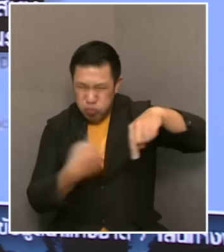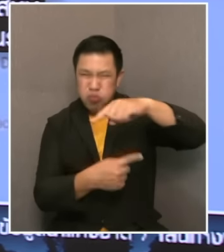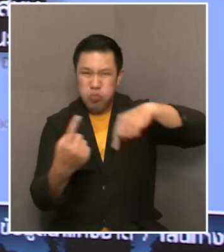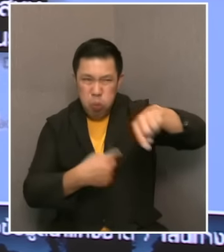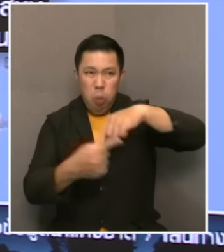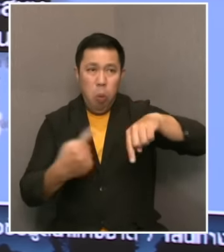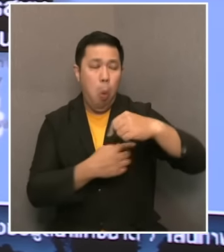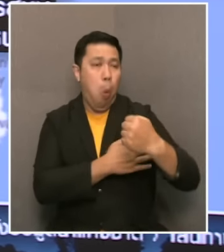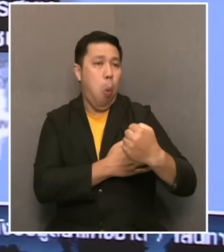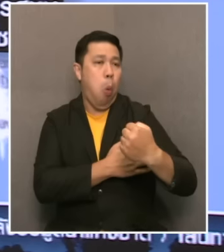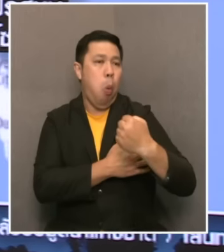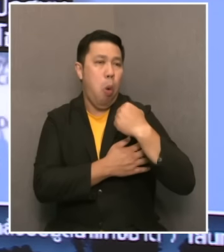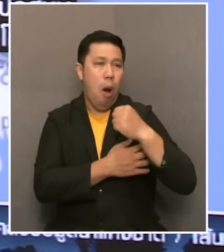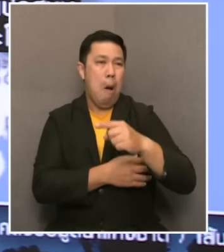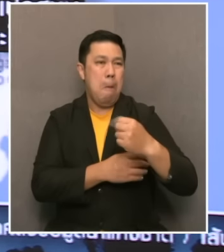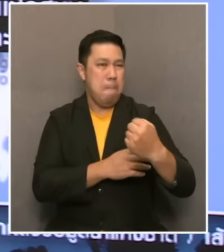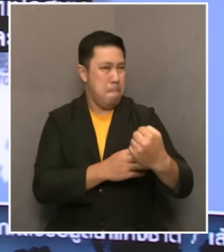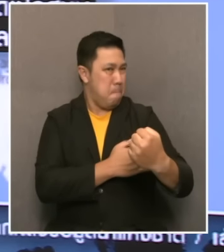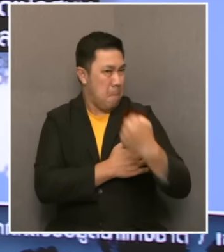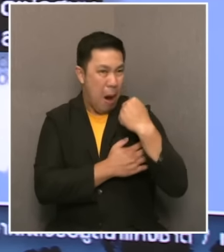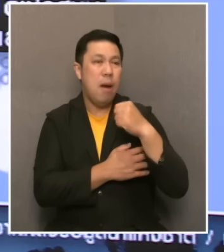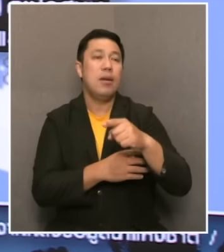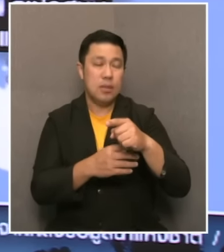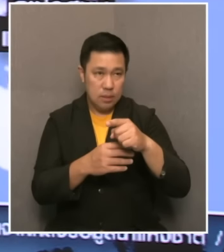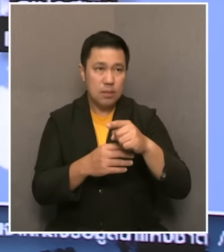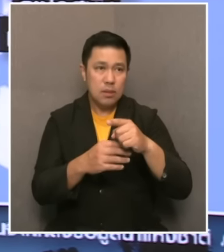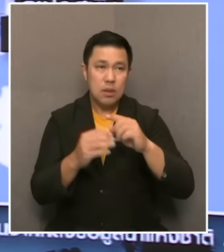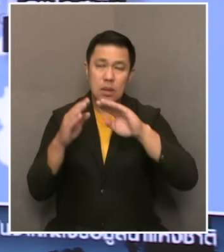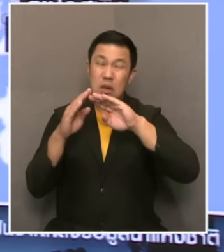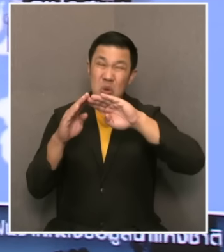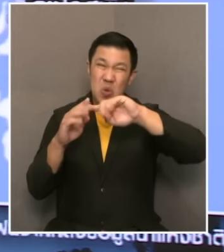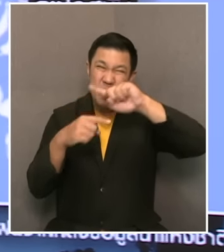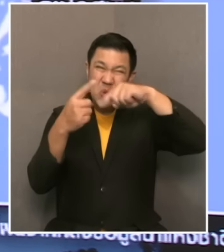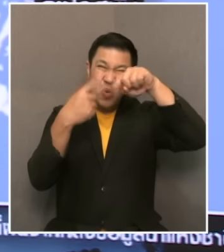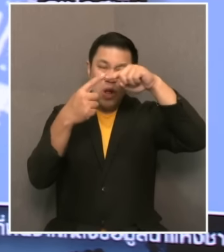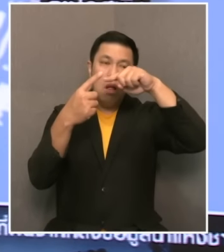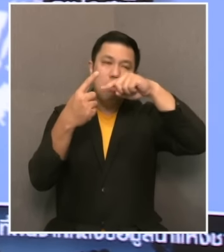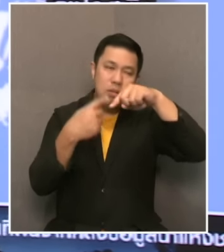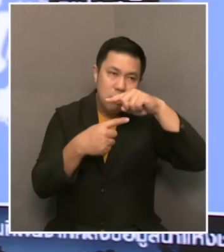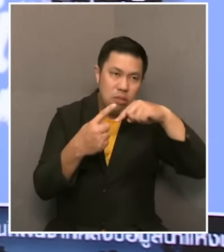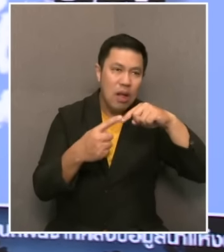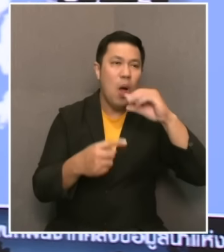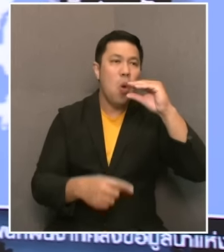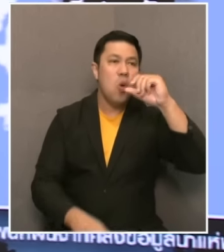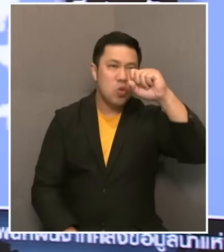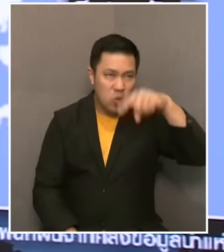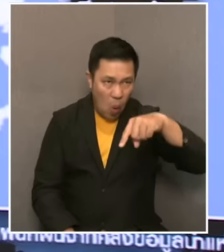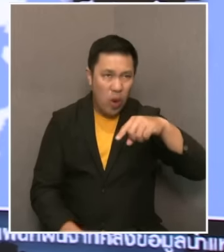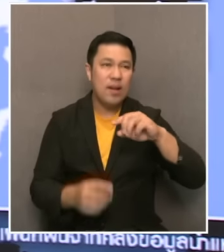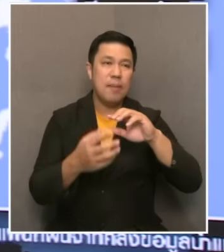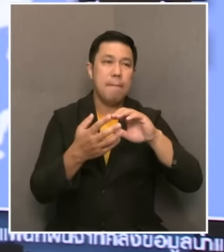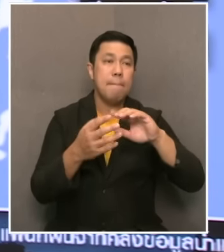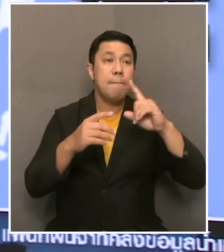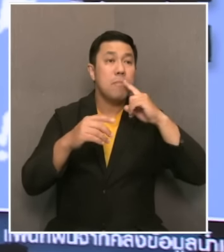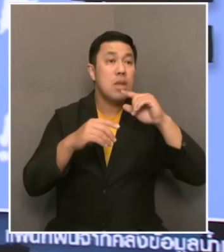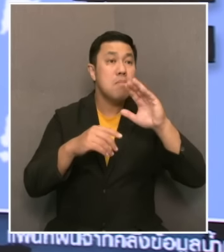ำลังเพิ่มมากขึ้นนะเป็นซุปเปอร์ไต้ฝุ่นแล้วก็ลดกำลังลงนะครับนี่ไปเป็นโซนร้อนแล้วก็ดีเพรสชันถล่มไป